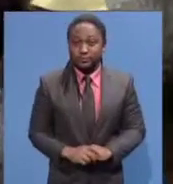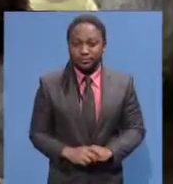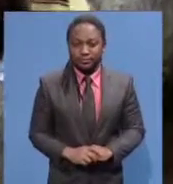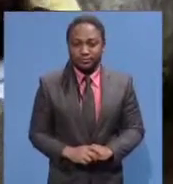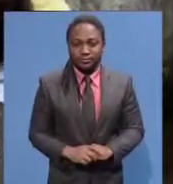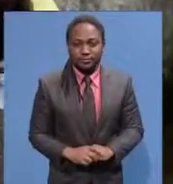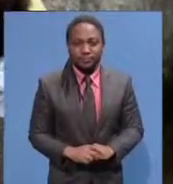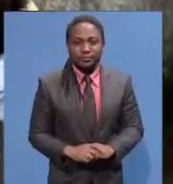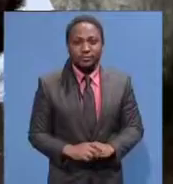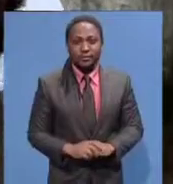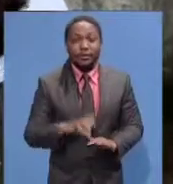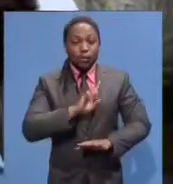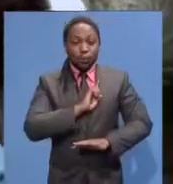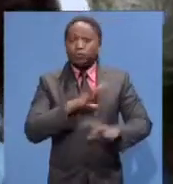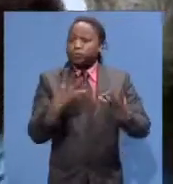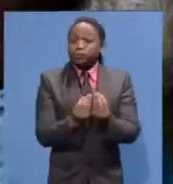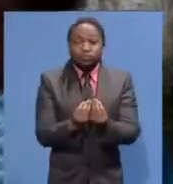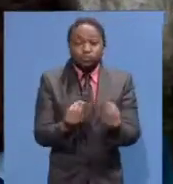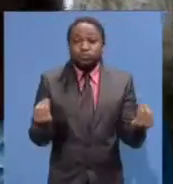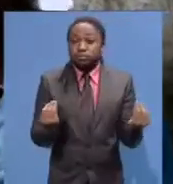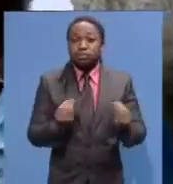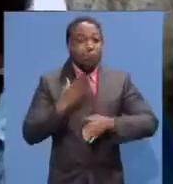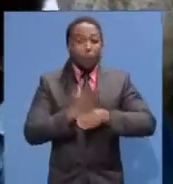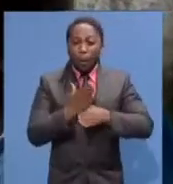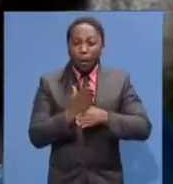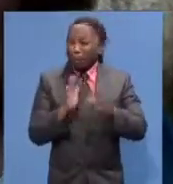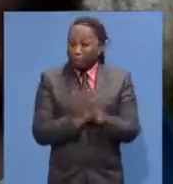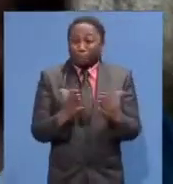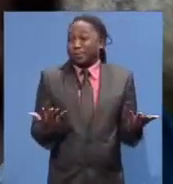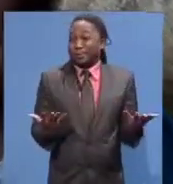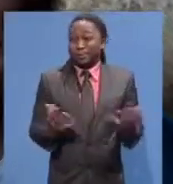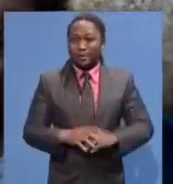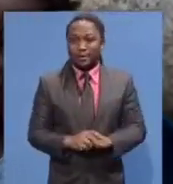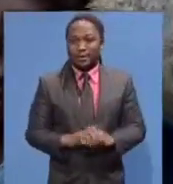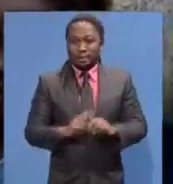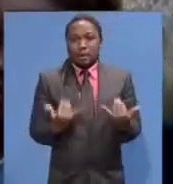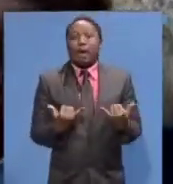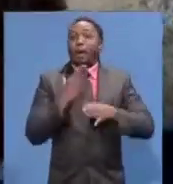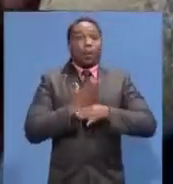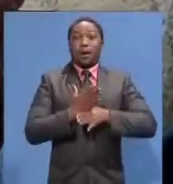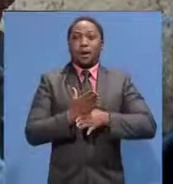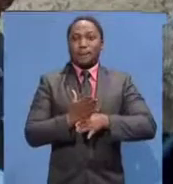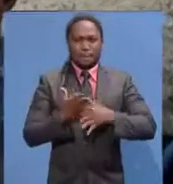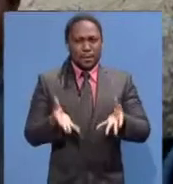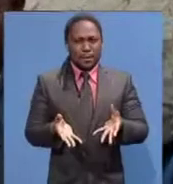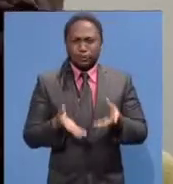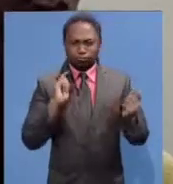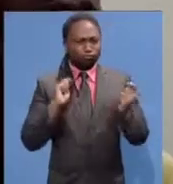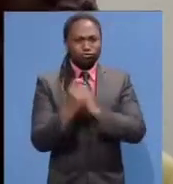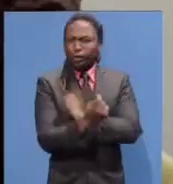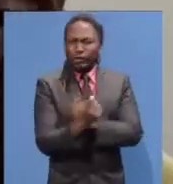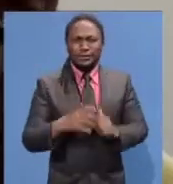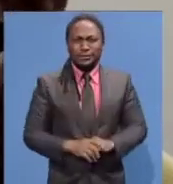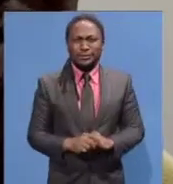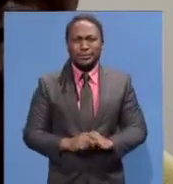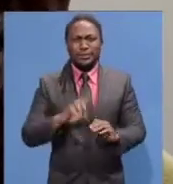kakuhle nabantwana bethu bengena misebenzi baze bathola nemisebenzi kwatshintsha yonke into kwaba kuhle. Bawuna